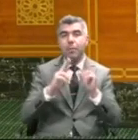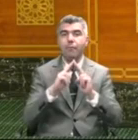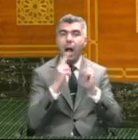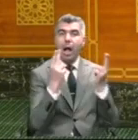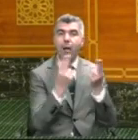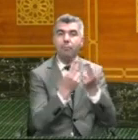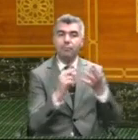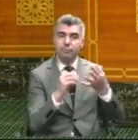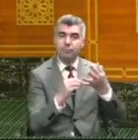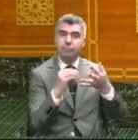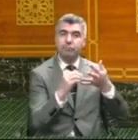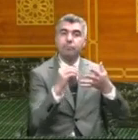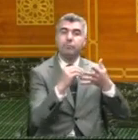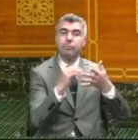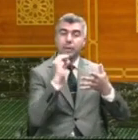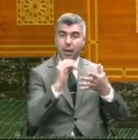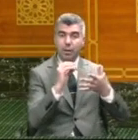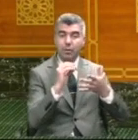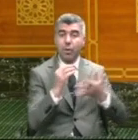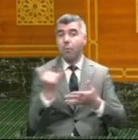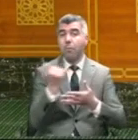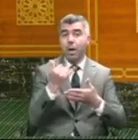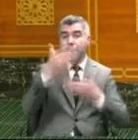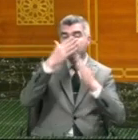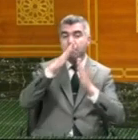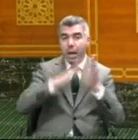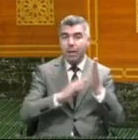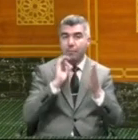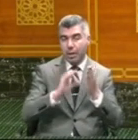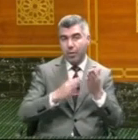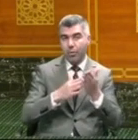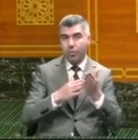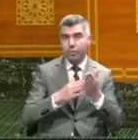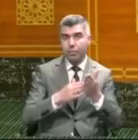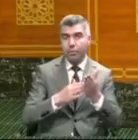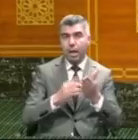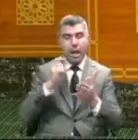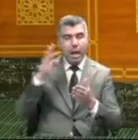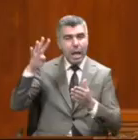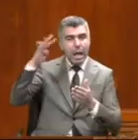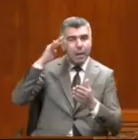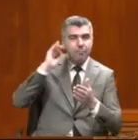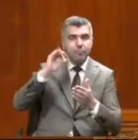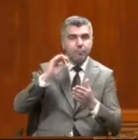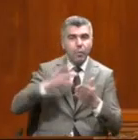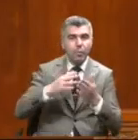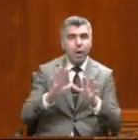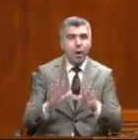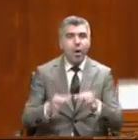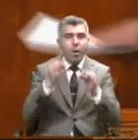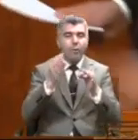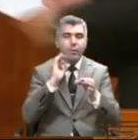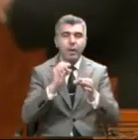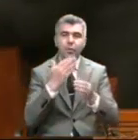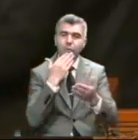واللي مكناس المغاربه داخل وخارج الوطن باش يحلموا ويخرجو لنا هذا الابتكارات وشكرا